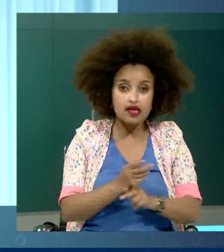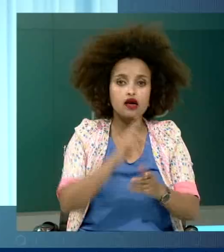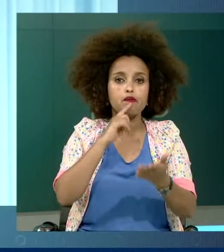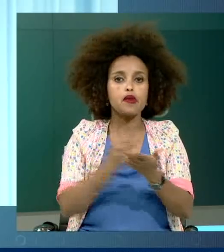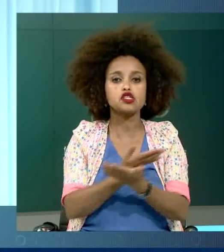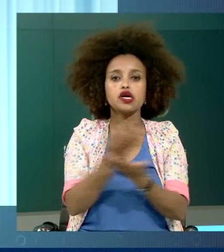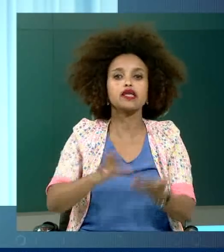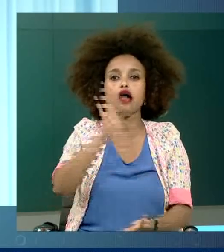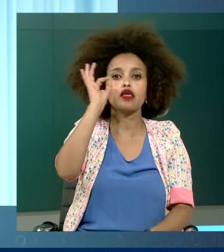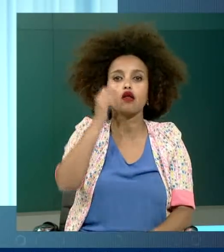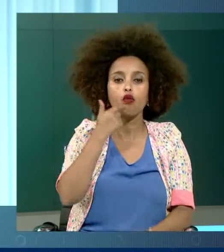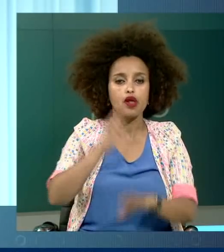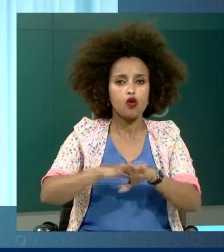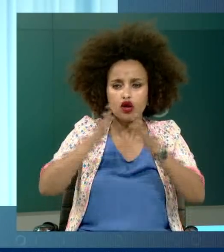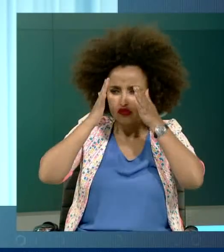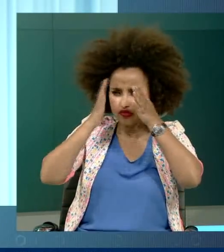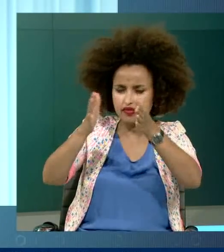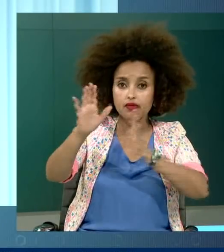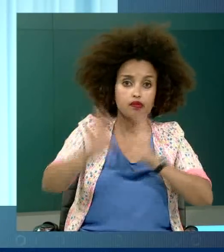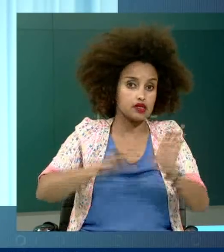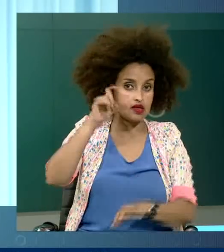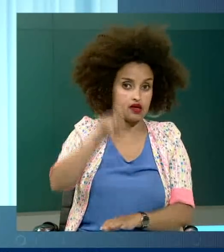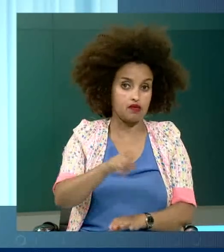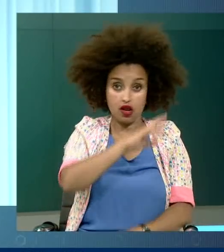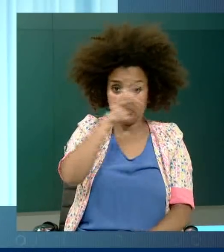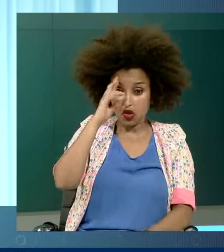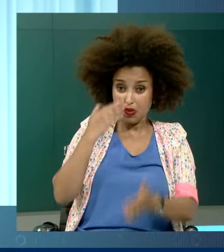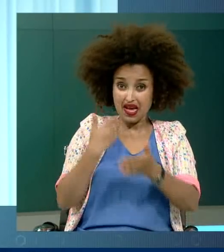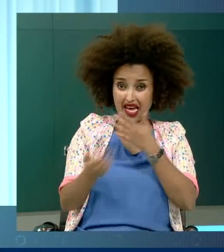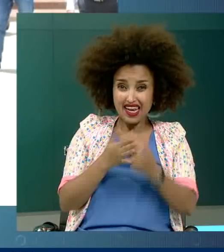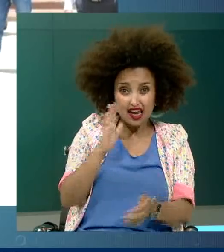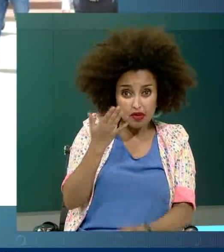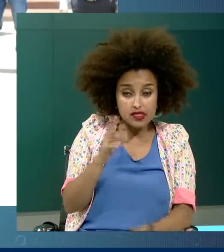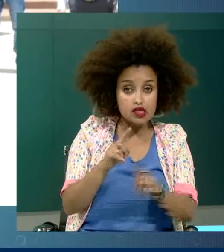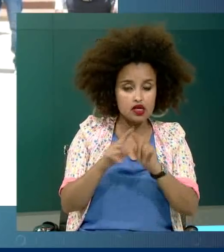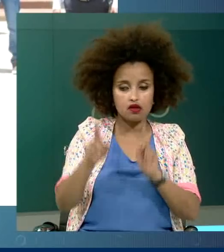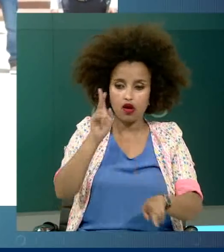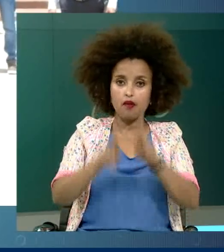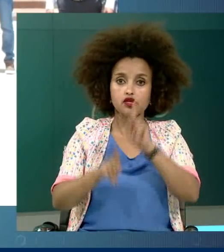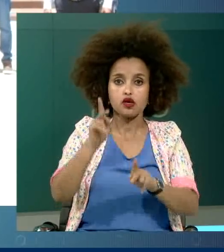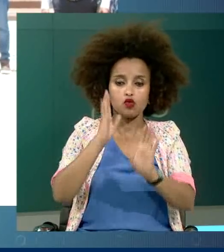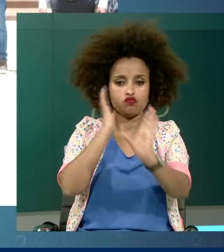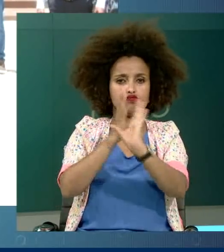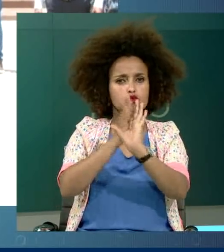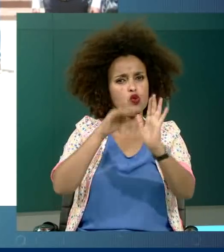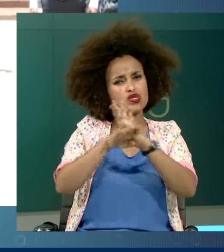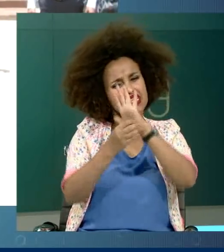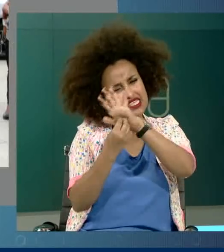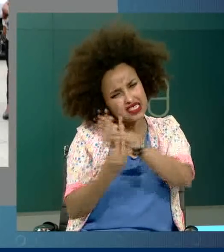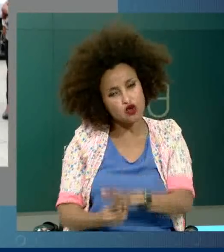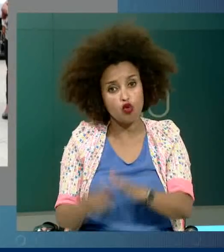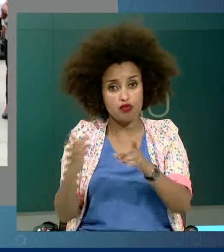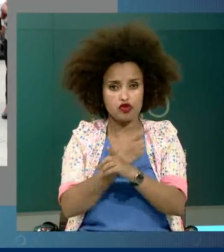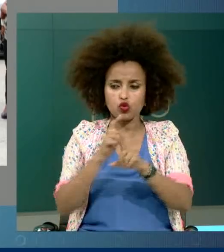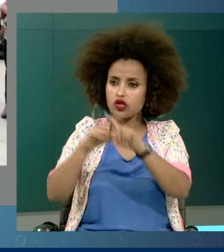ማገኘው የሚለውም ላይ በጣም ትኩረት ማድረግ አለበት። ምክንያቱም በጣም ቀላል የሚመስሉ ነገር ግን በማህበረሰቡ ስነልቦና ውስጥ ትልቅ ተጽዕኖ የሚፈጥሩ